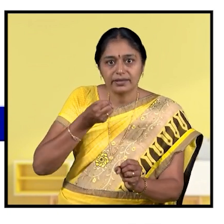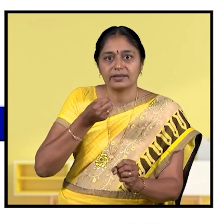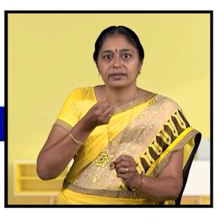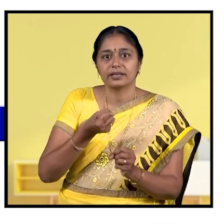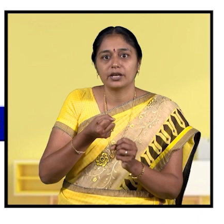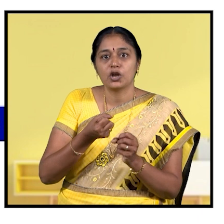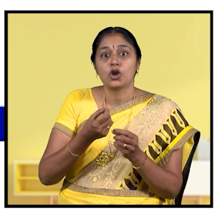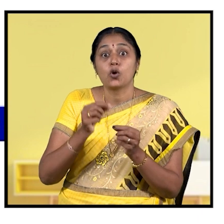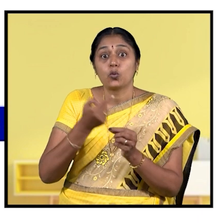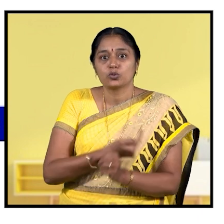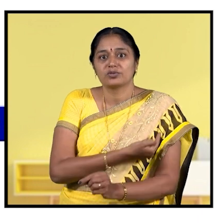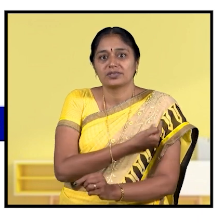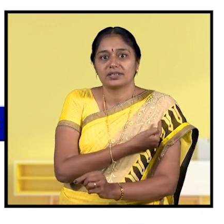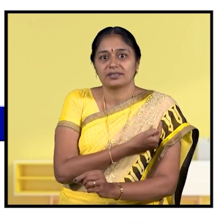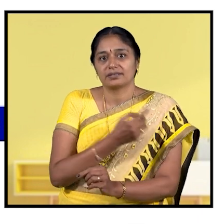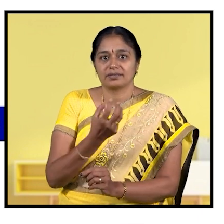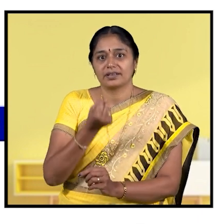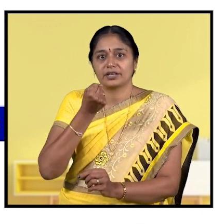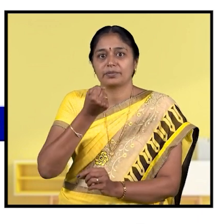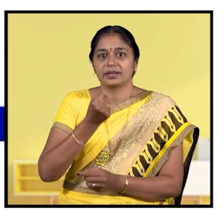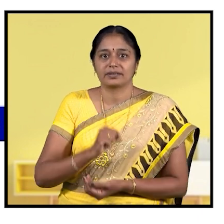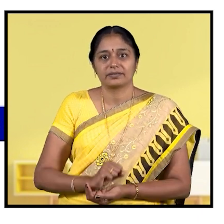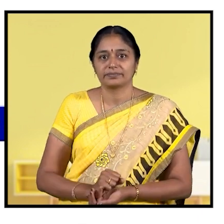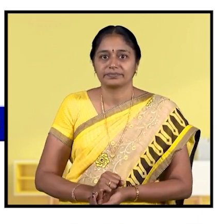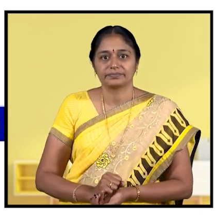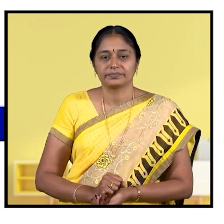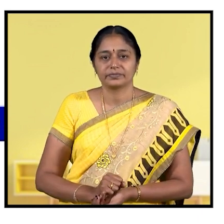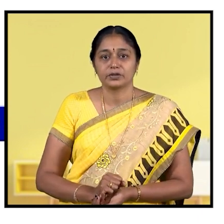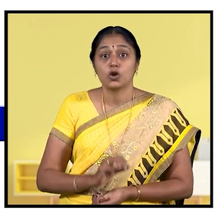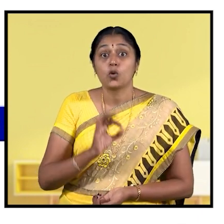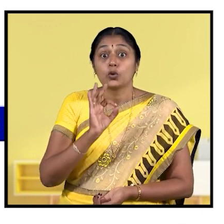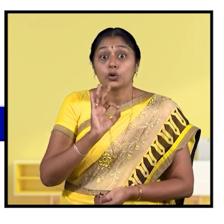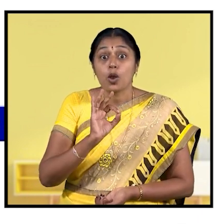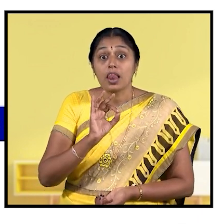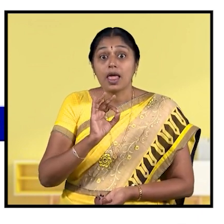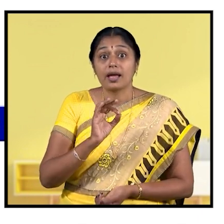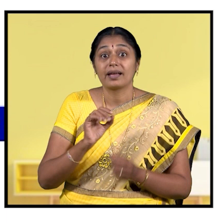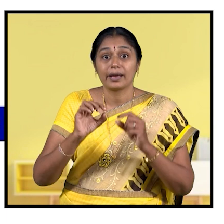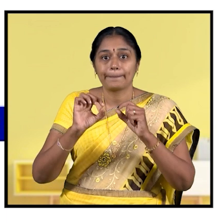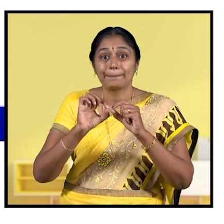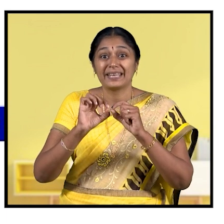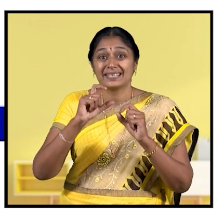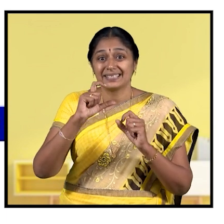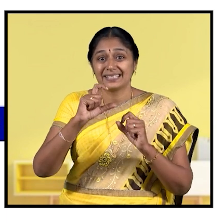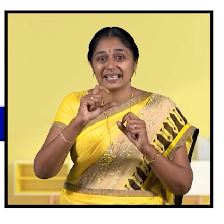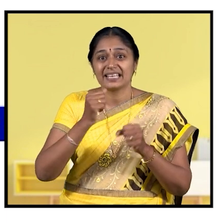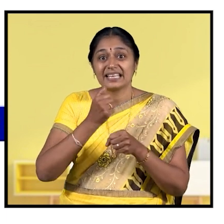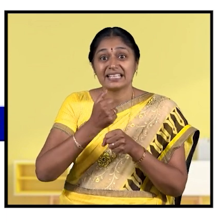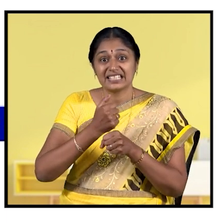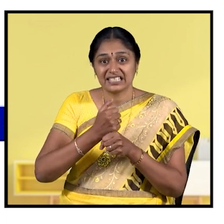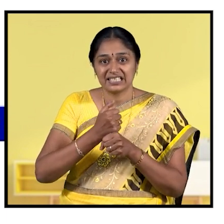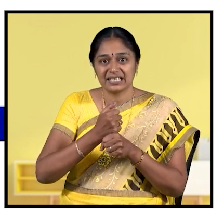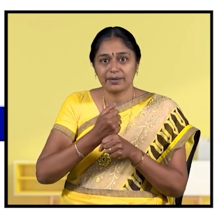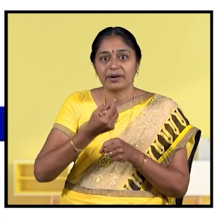என்னன்னாக்க நம்ம வந்து உயிரட்ட தடுப்பூசி மருந்துகள்னு சொல்கிறோம். உயிருள்ள தடுப்பூசி மருந்துகளை நம்ம எடுத்து போடும்போது பிசிஜி, வாய் வழியாக போடக்கூடிய போலியோ சொட்டு